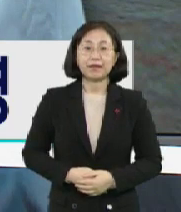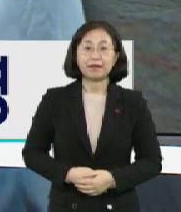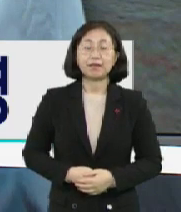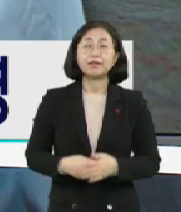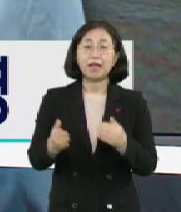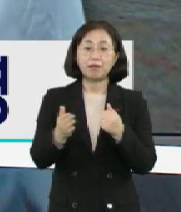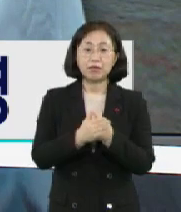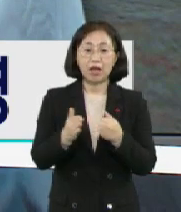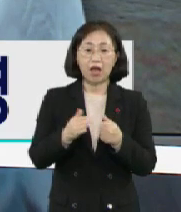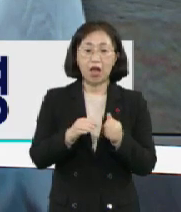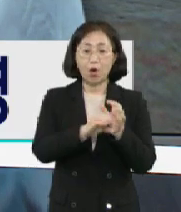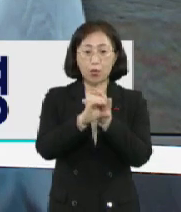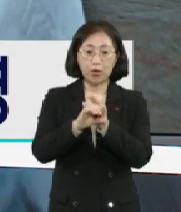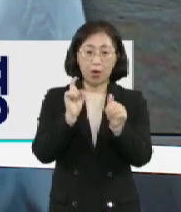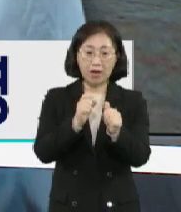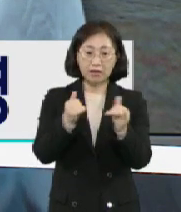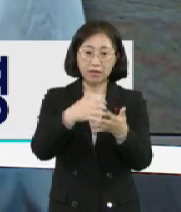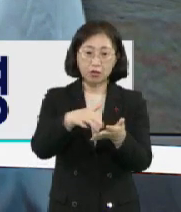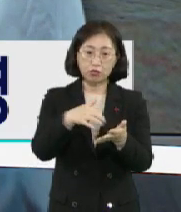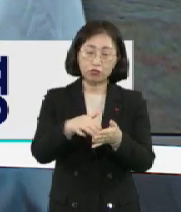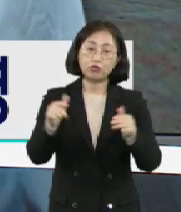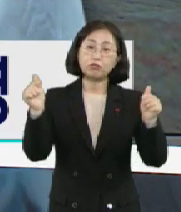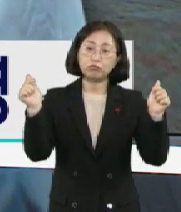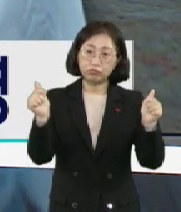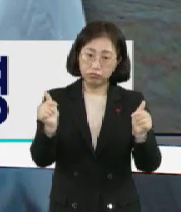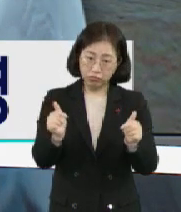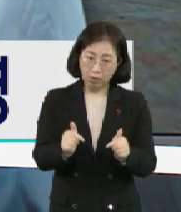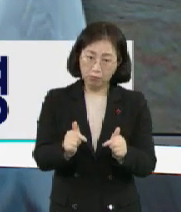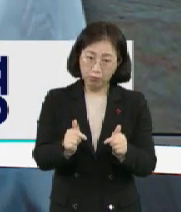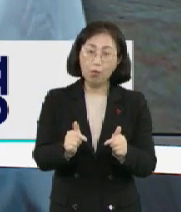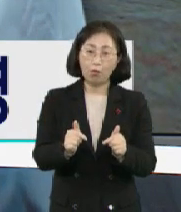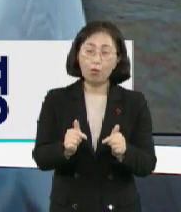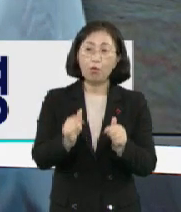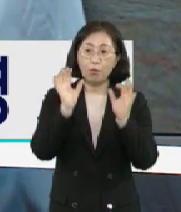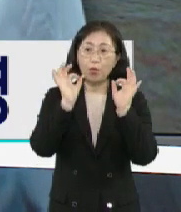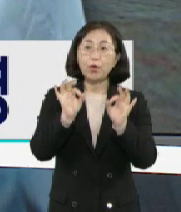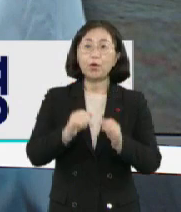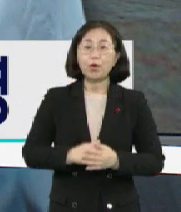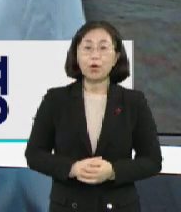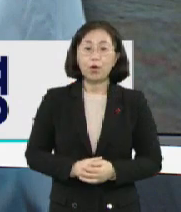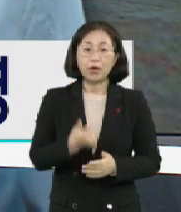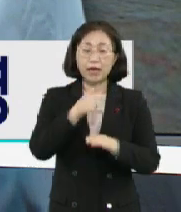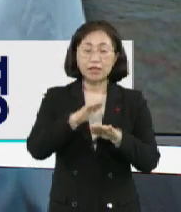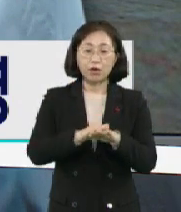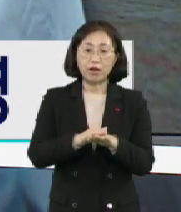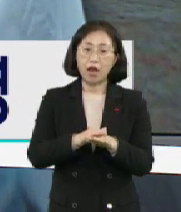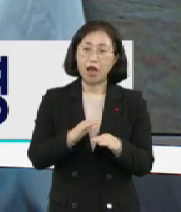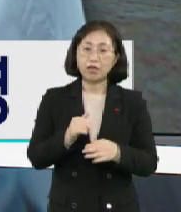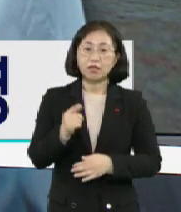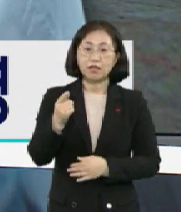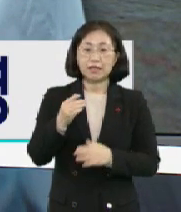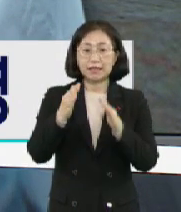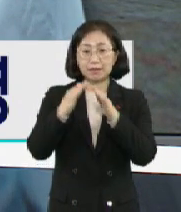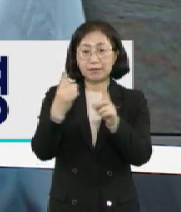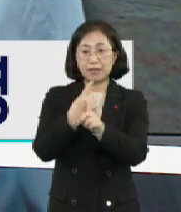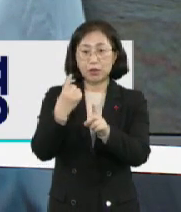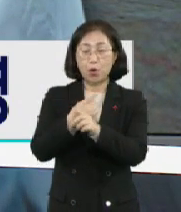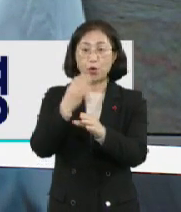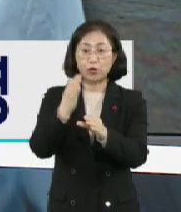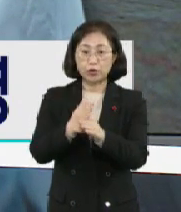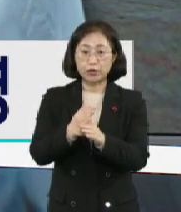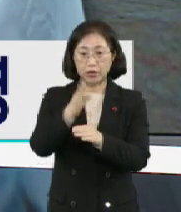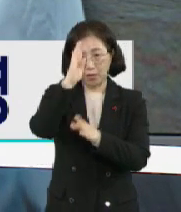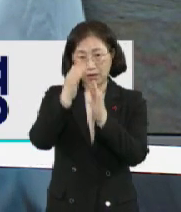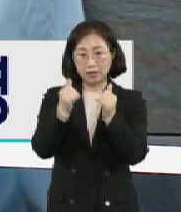덕분인지 지역의 코로나19 확진자 증가세는 감소세를 보이고 있습니다. 대전에서는 불안감 속에 재택치료를 받고